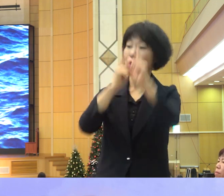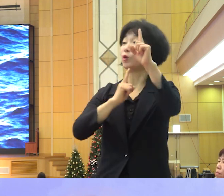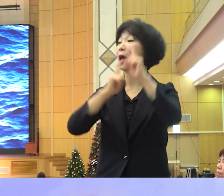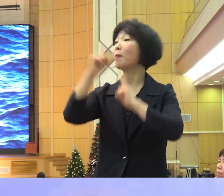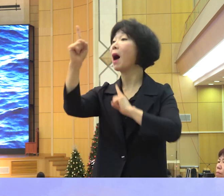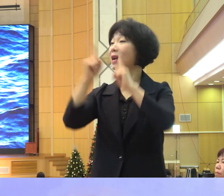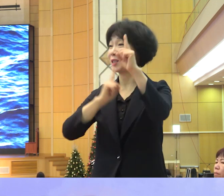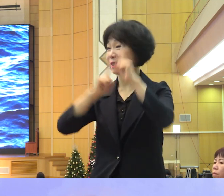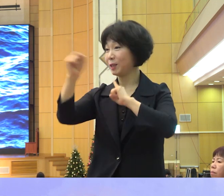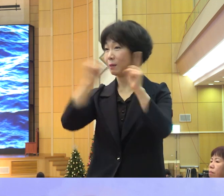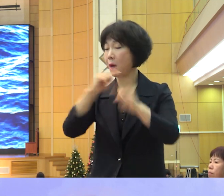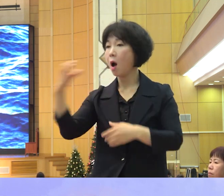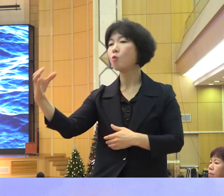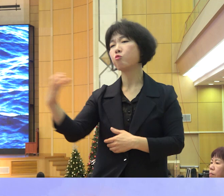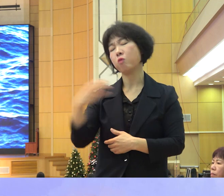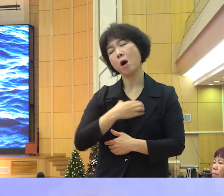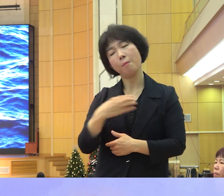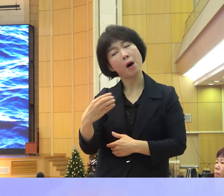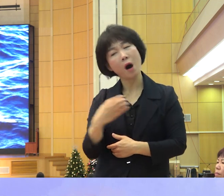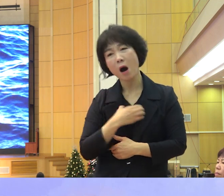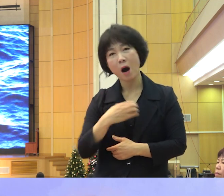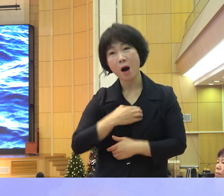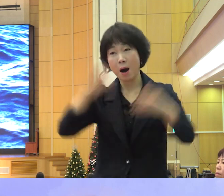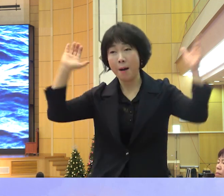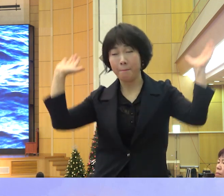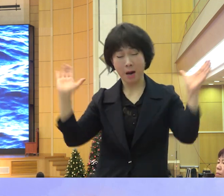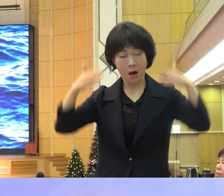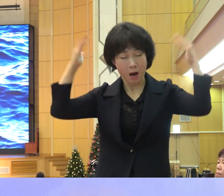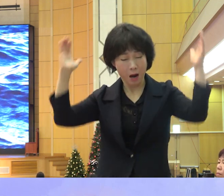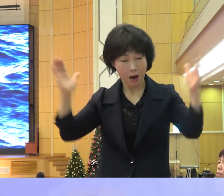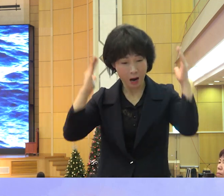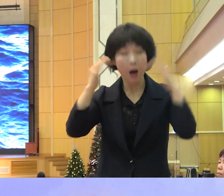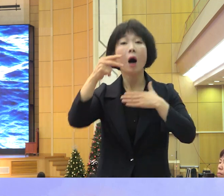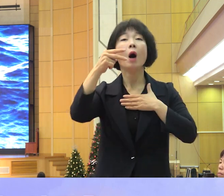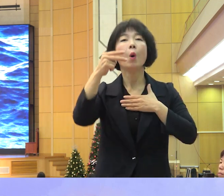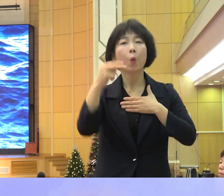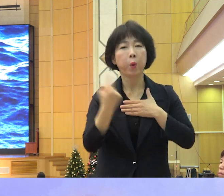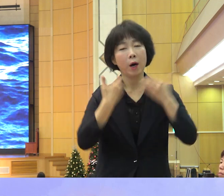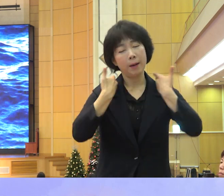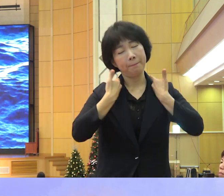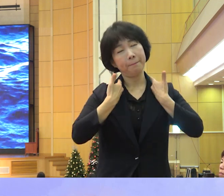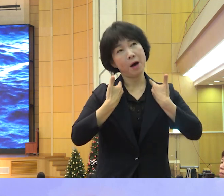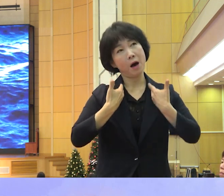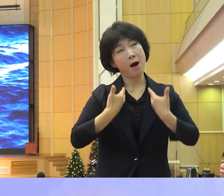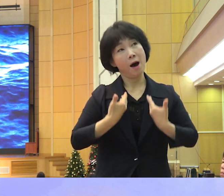넘치네. 주의 말씀에 거센 풍랑도